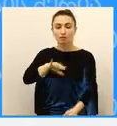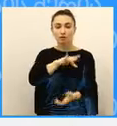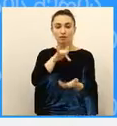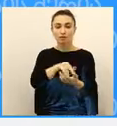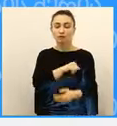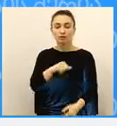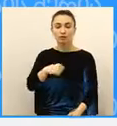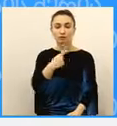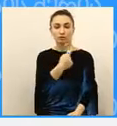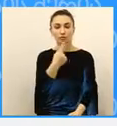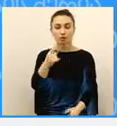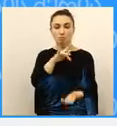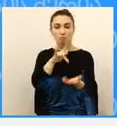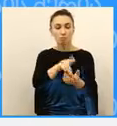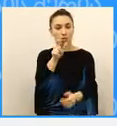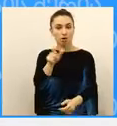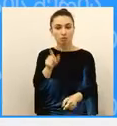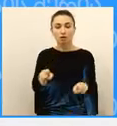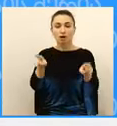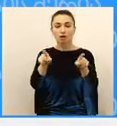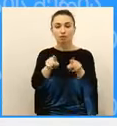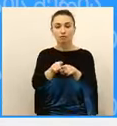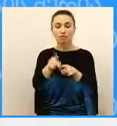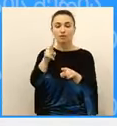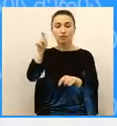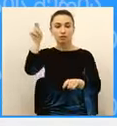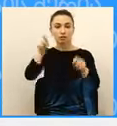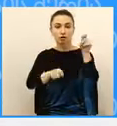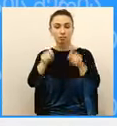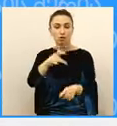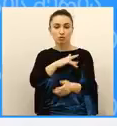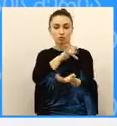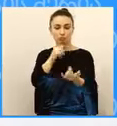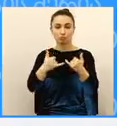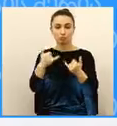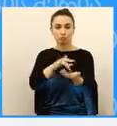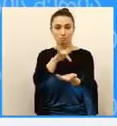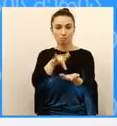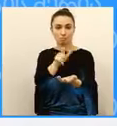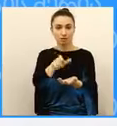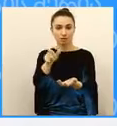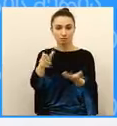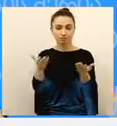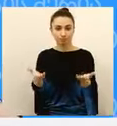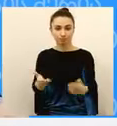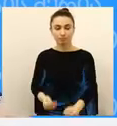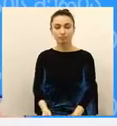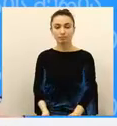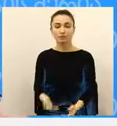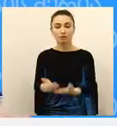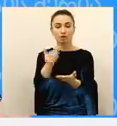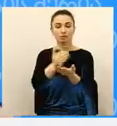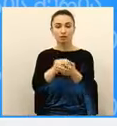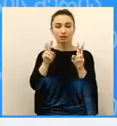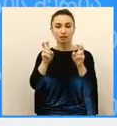ქვეყნის თითოეულ მოქალაქეს და რა თქმა უნდა ასევე ჩამოსულ სტუმრებსაც შემდეგი თემა